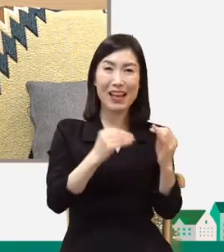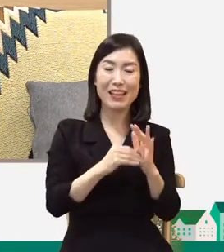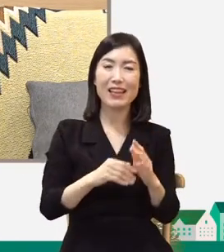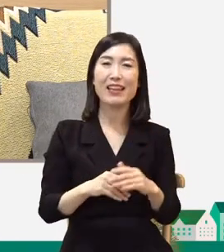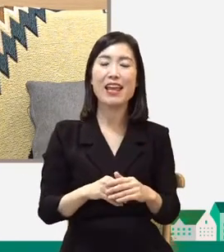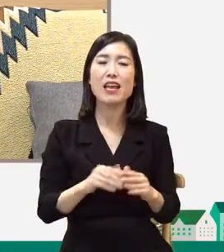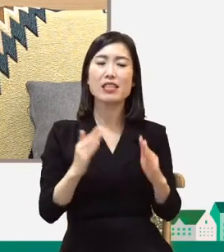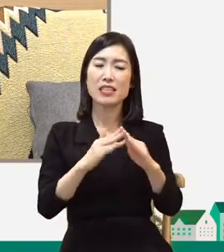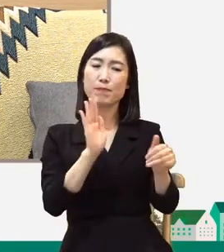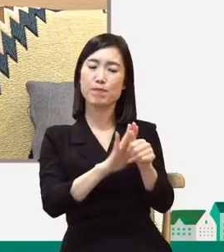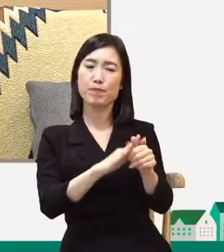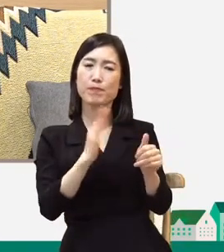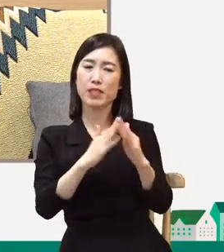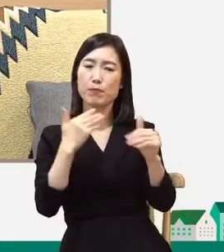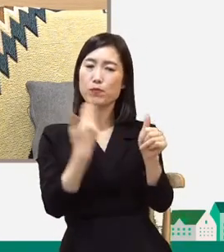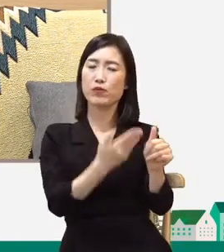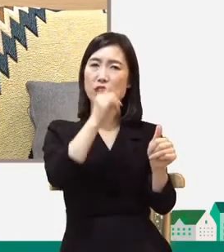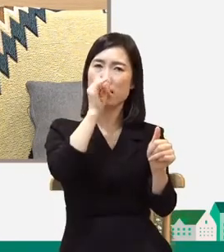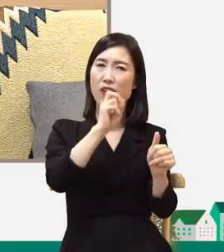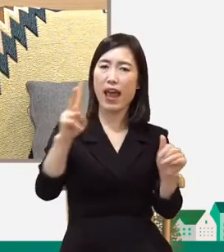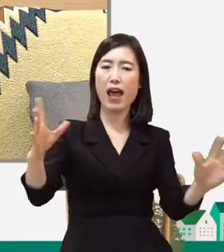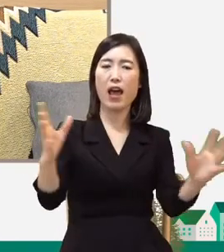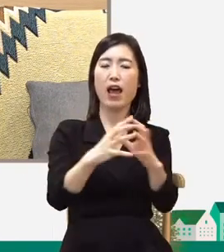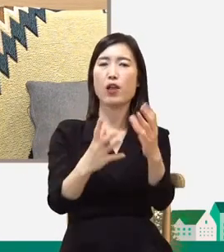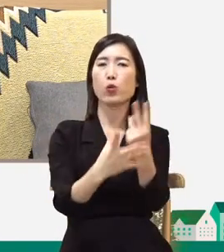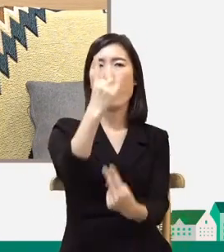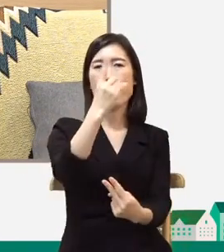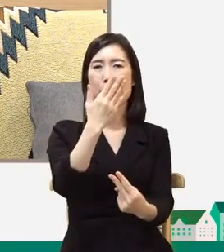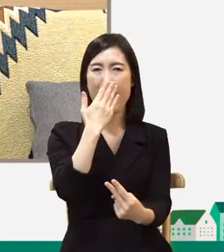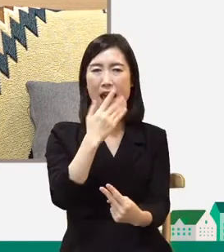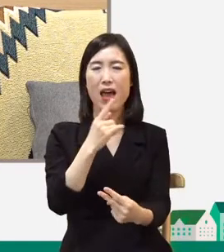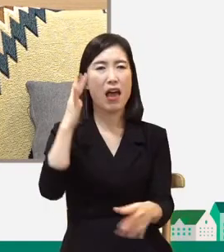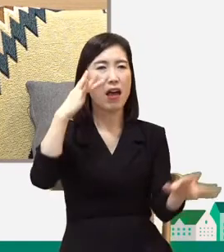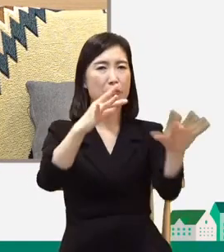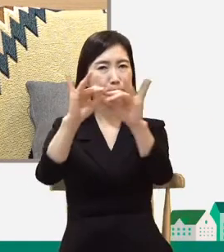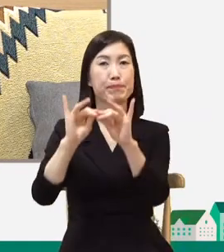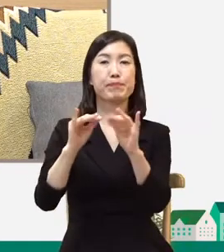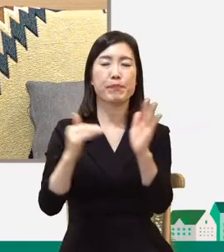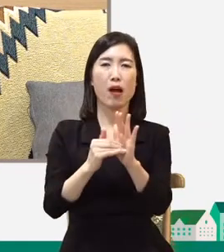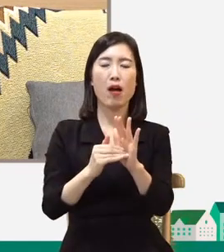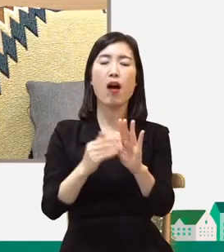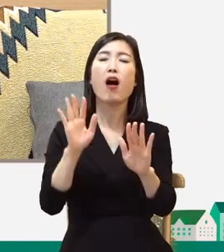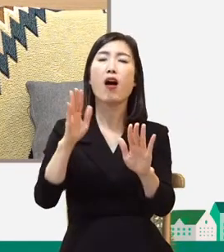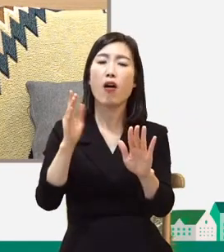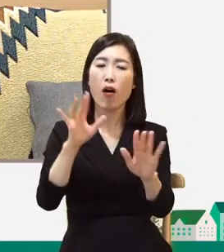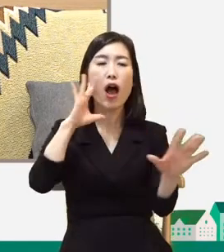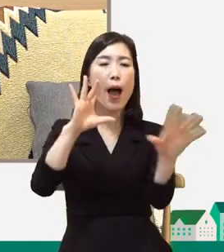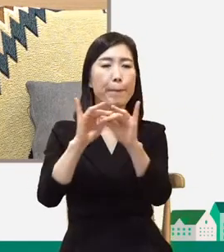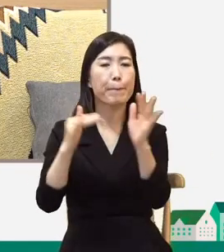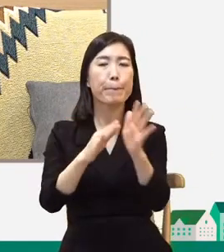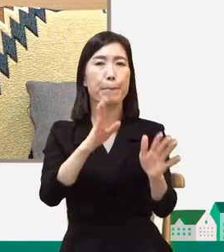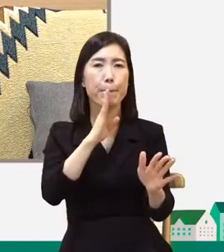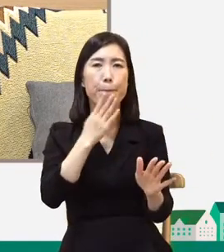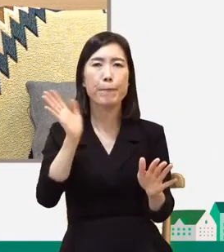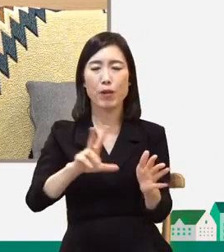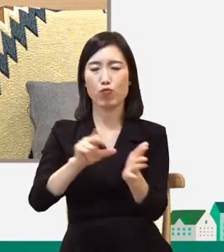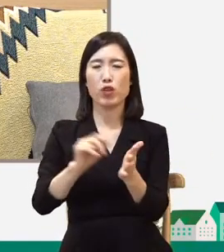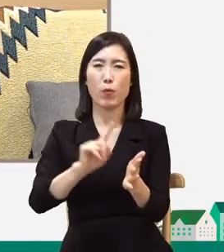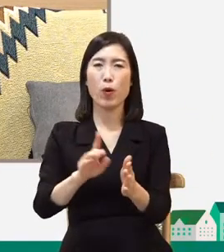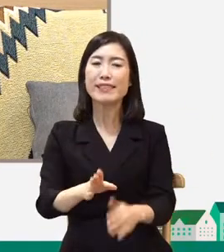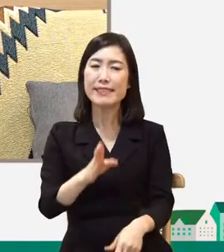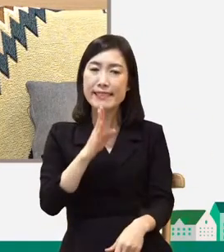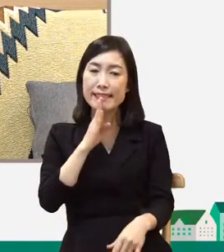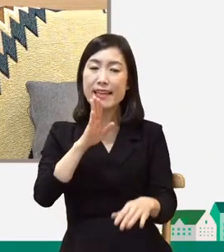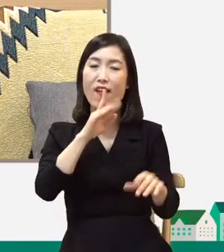중요한 수단이다라고 기재라고 말씀이 우리가 다들 합의를 봤는데 문제는 그렇다면은 실제로 지역사회 통합을